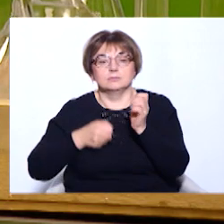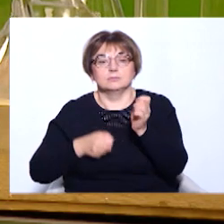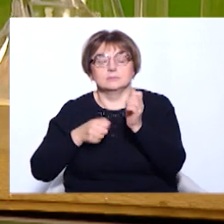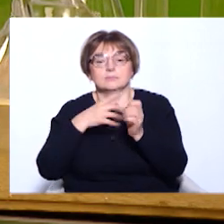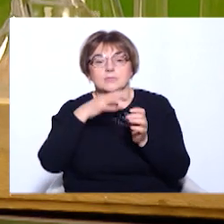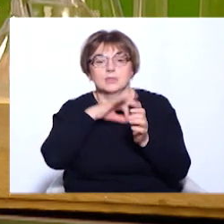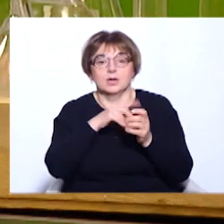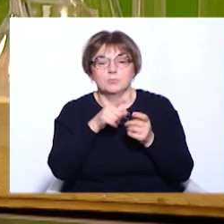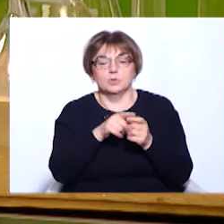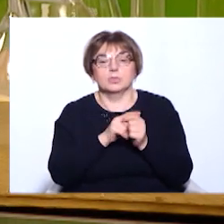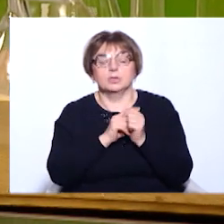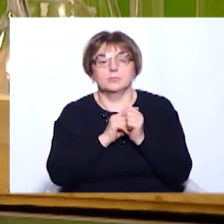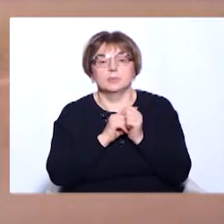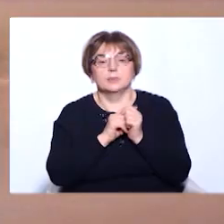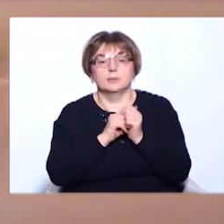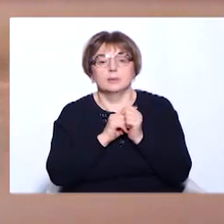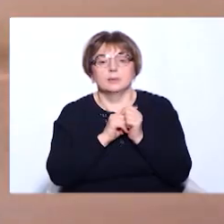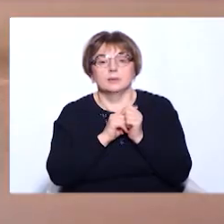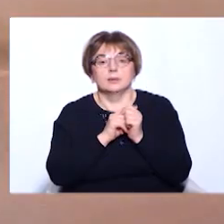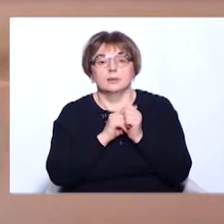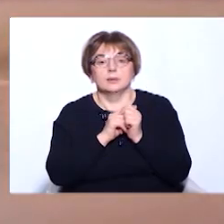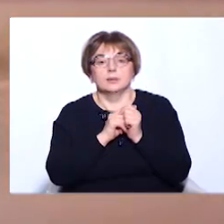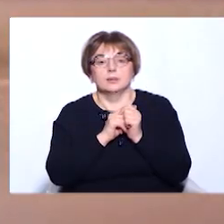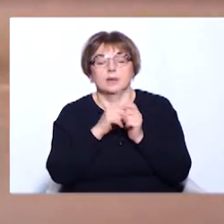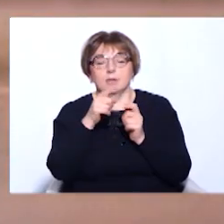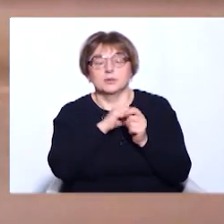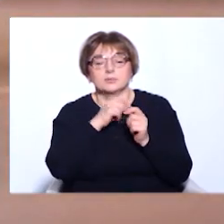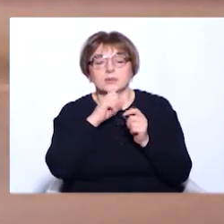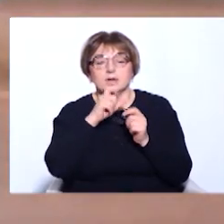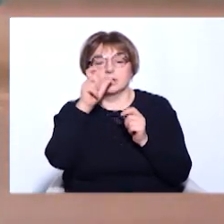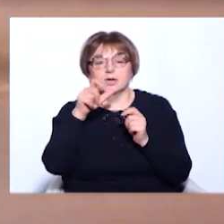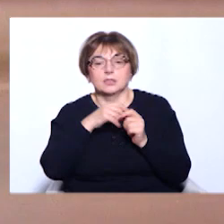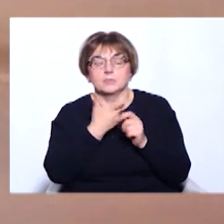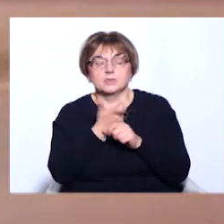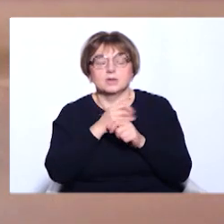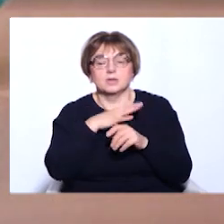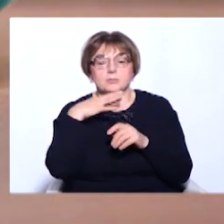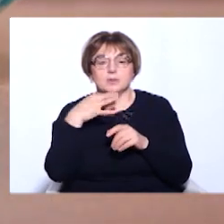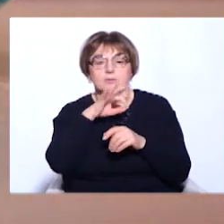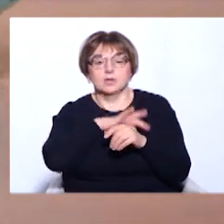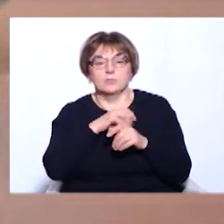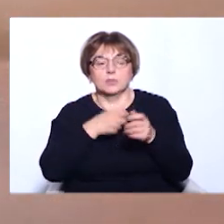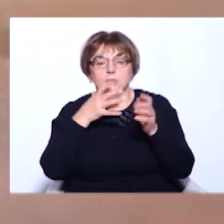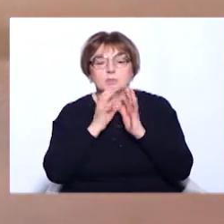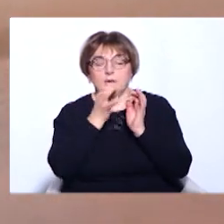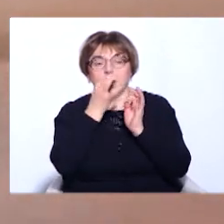კონკრეტულად ვენახის შესაწამლად გამოიყენება და გლეხები ვენახს შეწამლიან ხოლმე გარკვეული